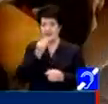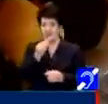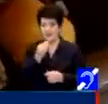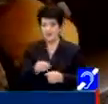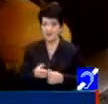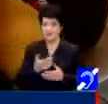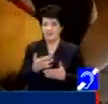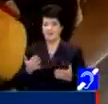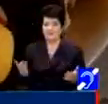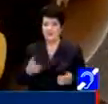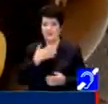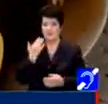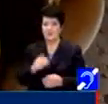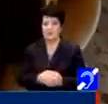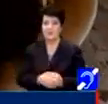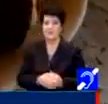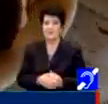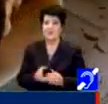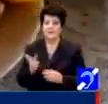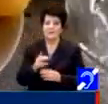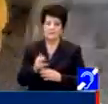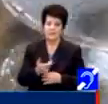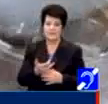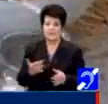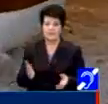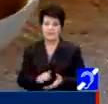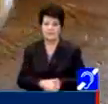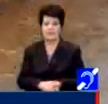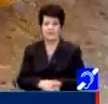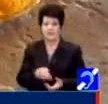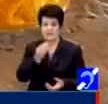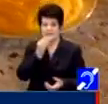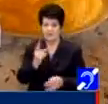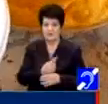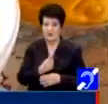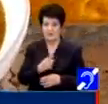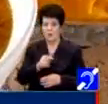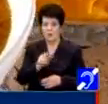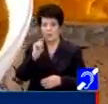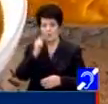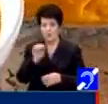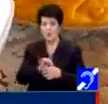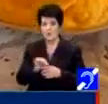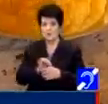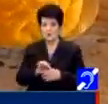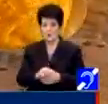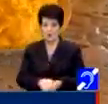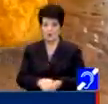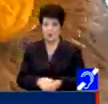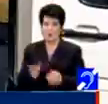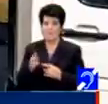plachia, saramura, crapul afumat sau borșul de pește. Mâncați pește de prima dată cu mulțime de usturoi, după aceea ciorbă. Pește proaspăt, acesta